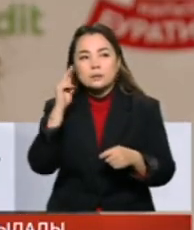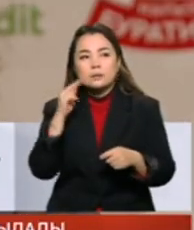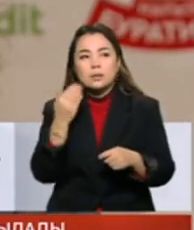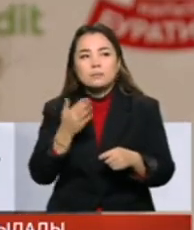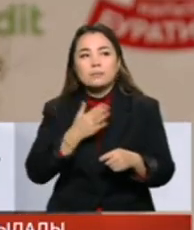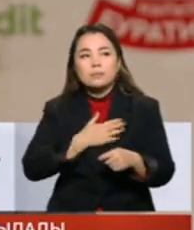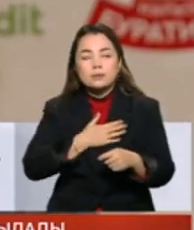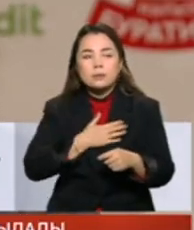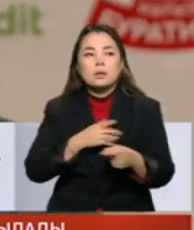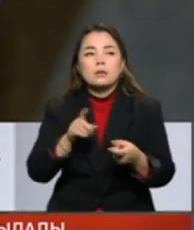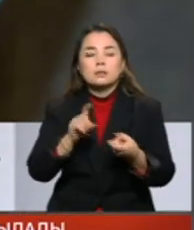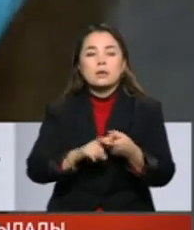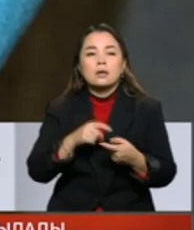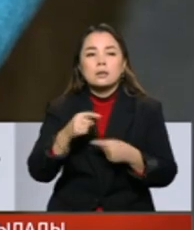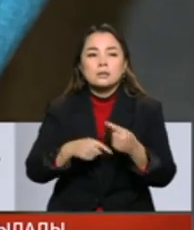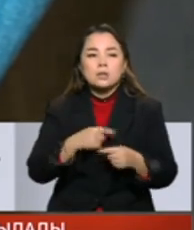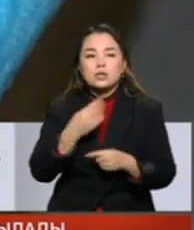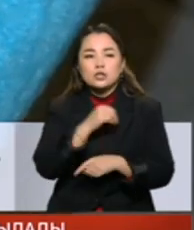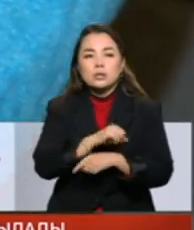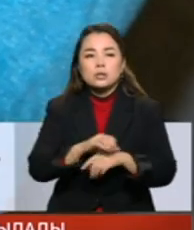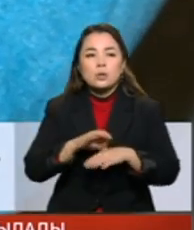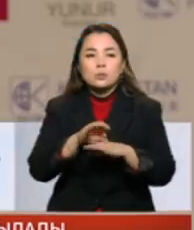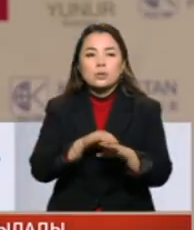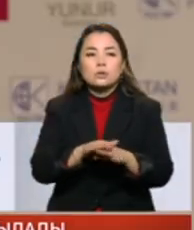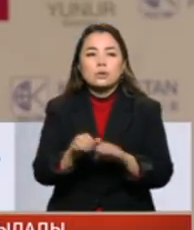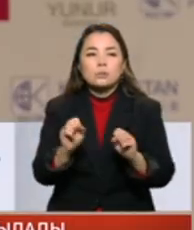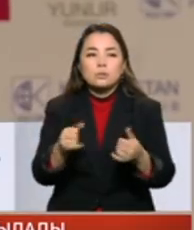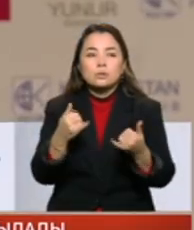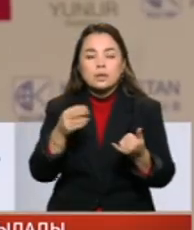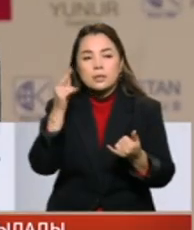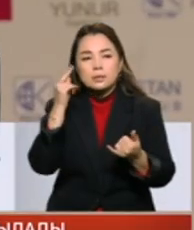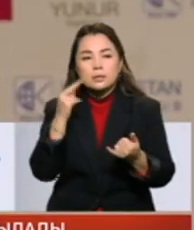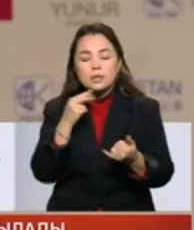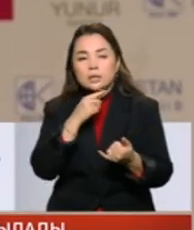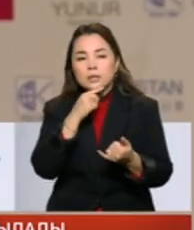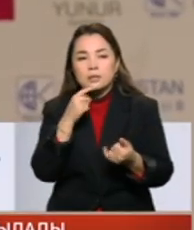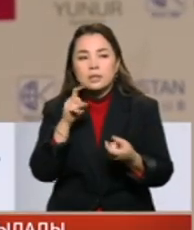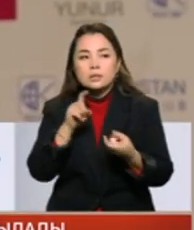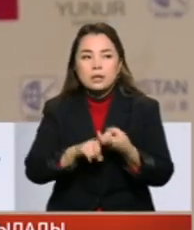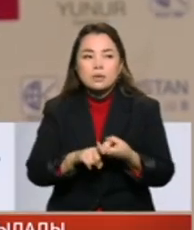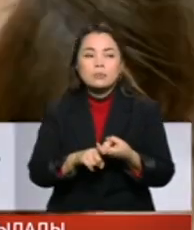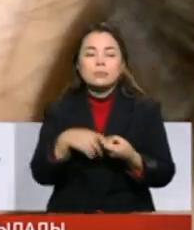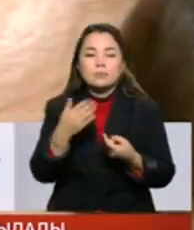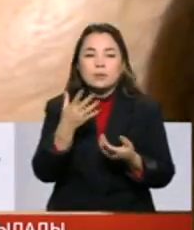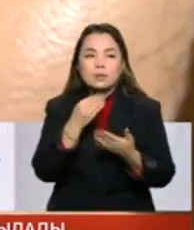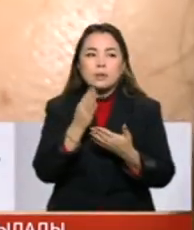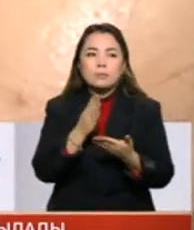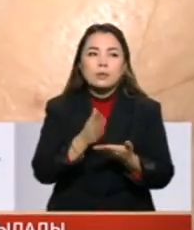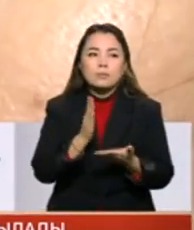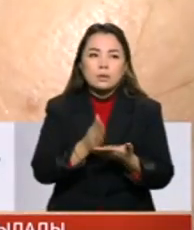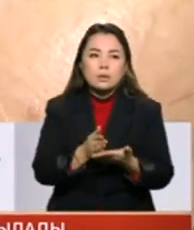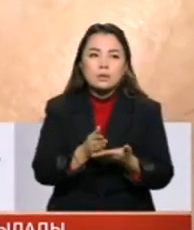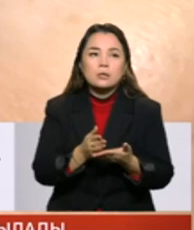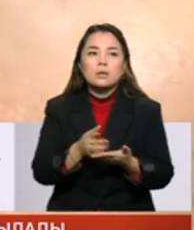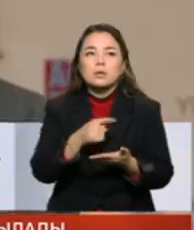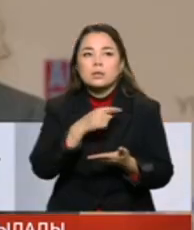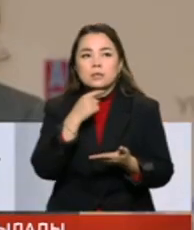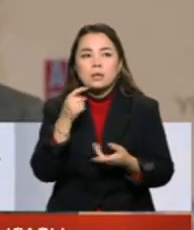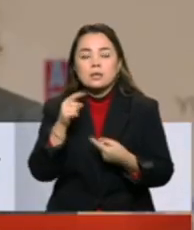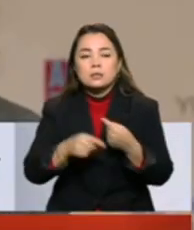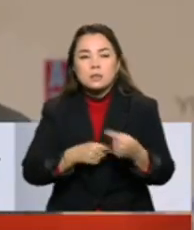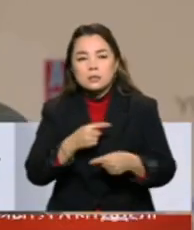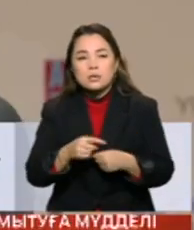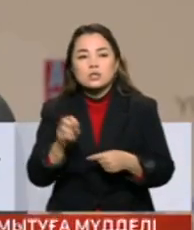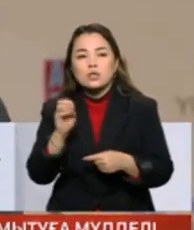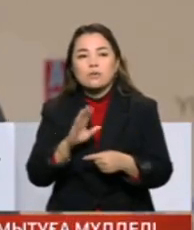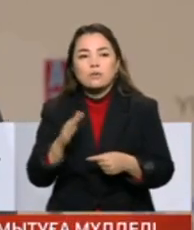мысалға, біз арқылы шетелге өтуі мүмкін. Әрине, Қытайдың Ресеймен тікелей байланысы бар. Бірақ Ресей арқылы